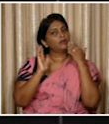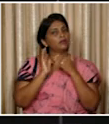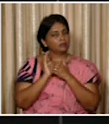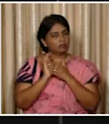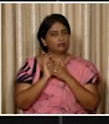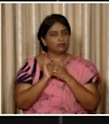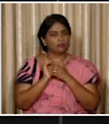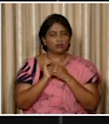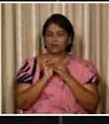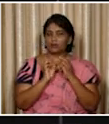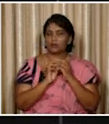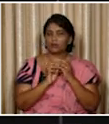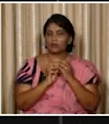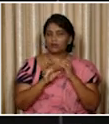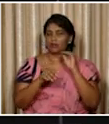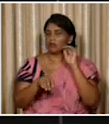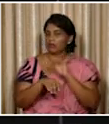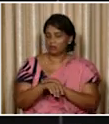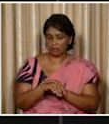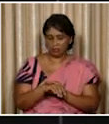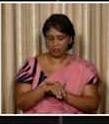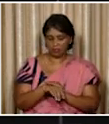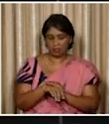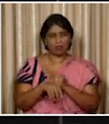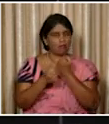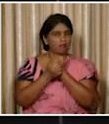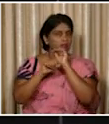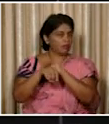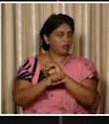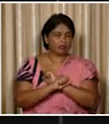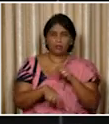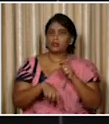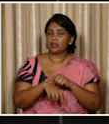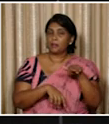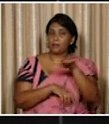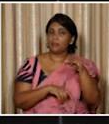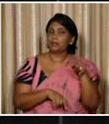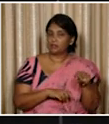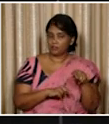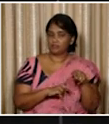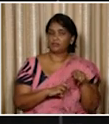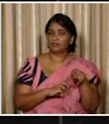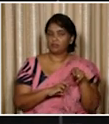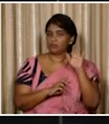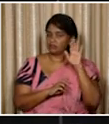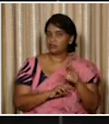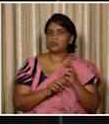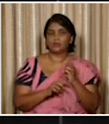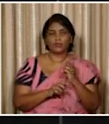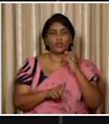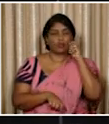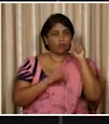2023/4/27 நீதிமன்ற தீர்ப்பின் பிரகாரம் அப்பிரதேச மக்கள், ஆலய பூசகர், நாடாளுமன்ற உறுப்பினர்கள், இந்து மத அமைப்புகள் இணைந்து